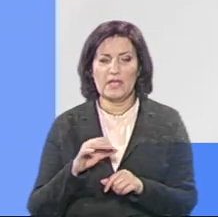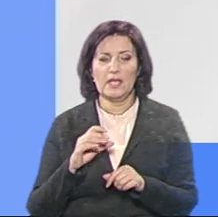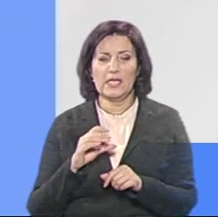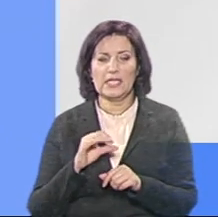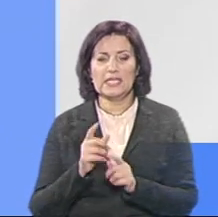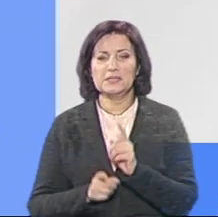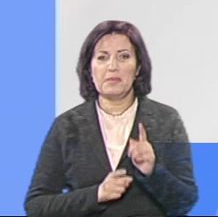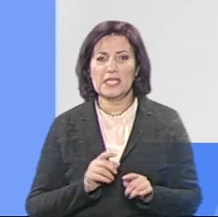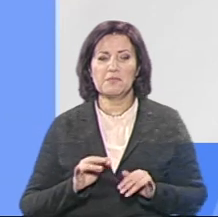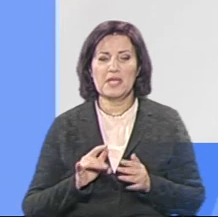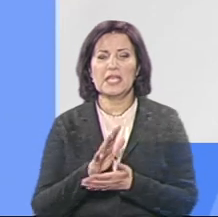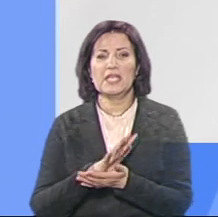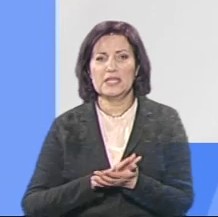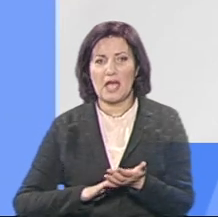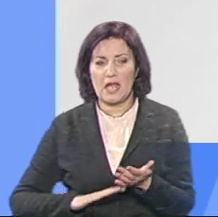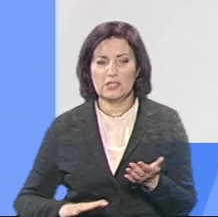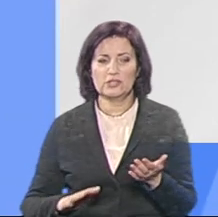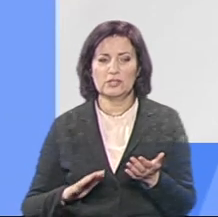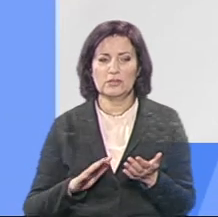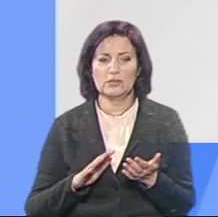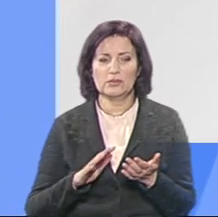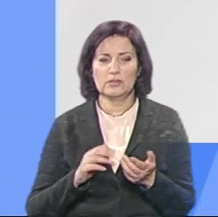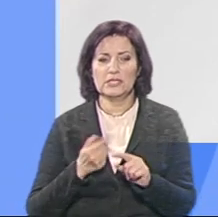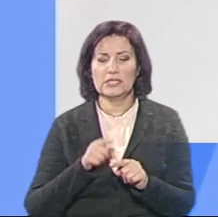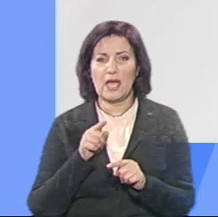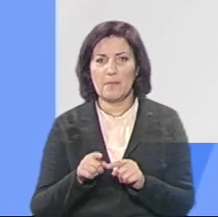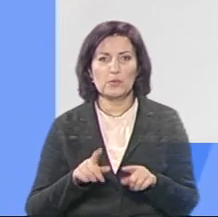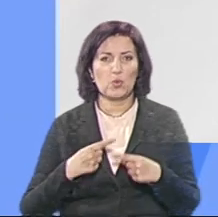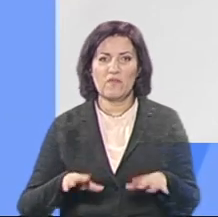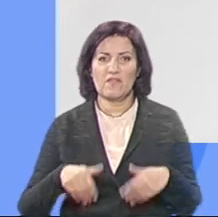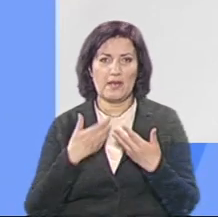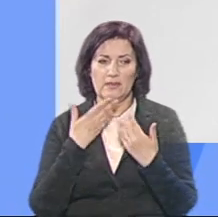Ізмініть міру і далі суд ми раз блокуємо і поїхали на апробус. Там другого варіанту.